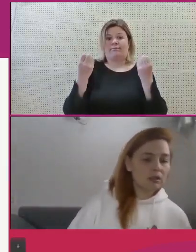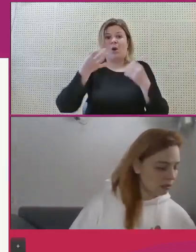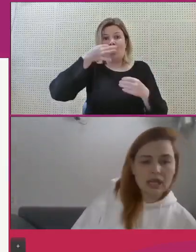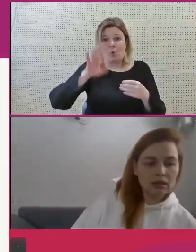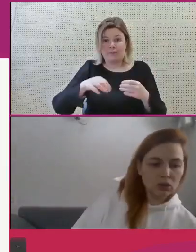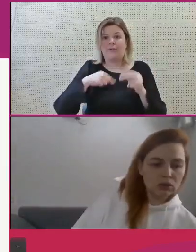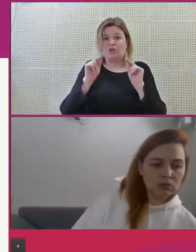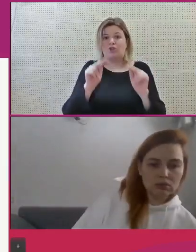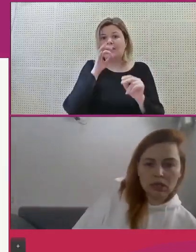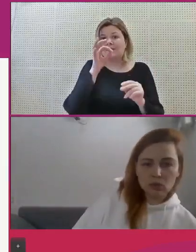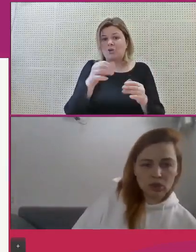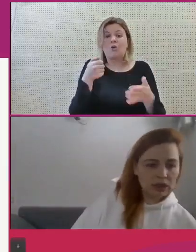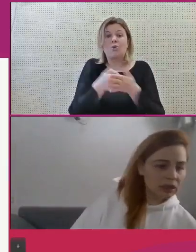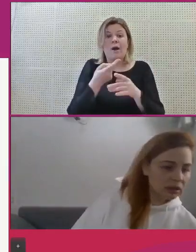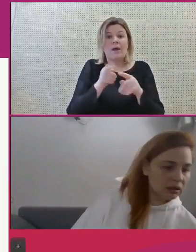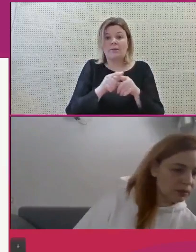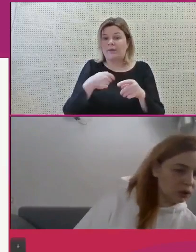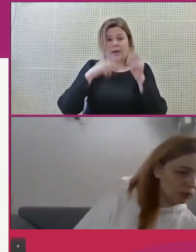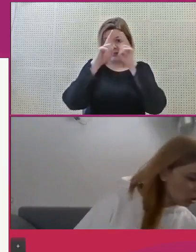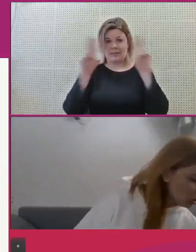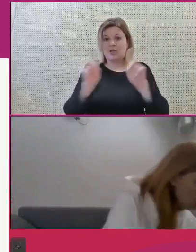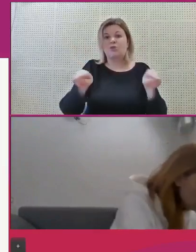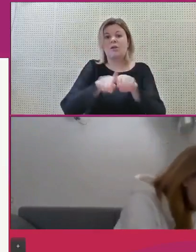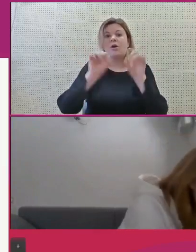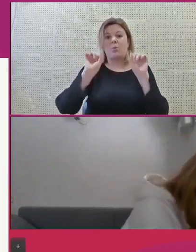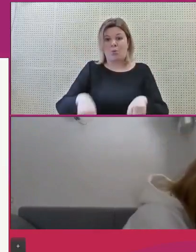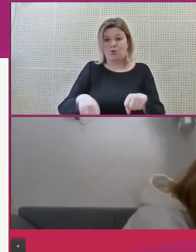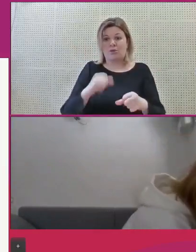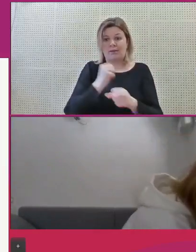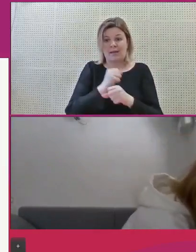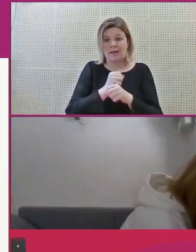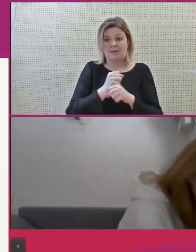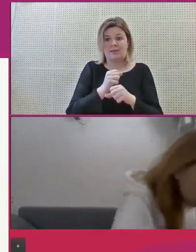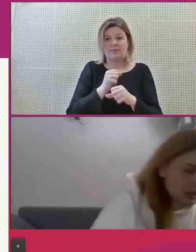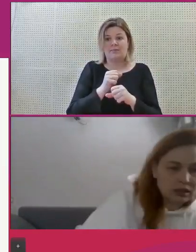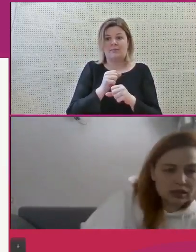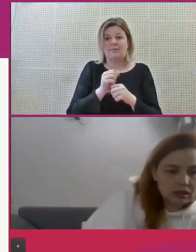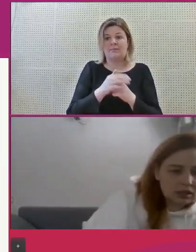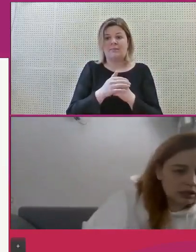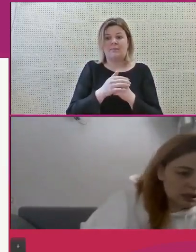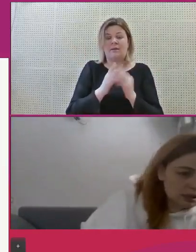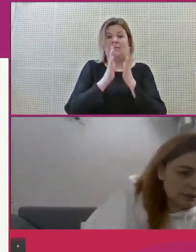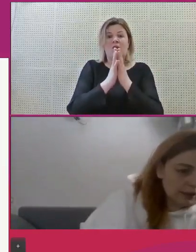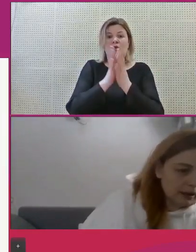не знала, что так можно делать. Сейчас прошу прощения, у меня садится.